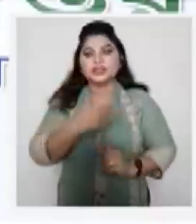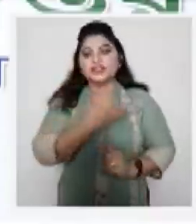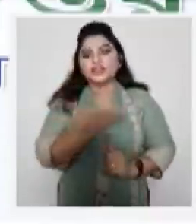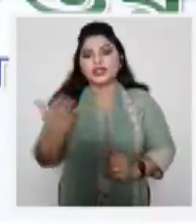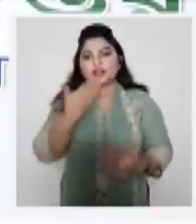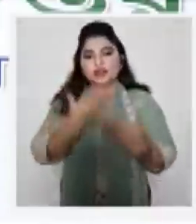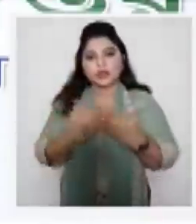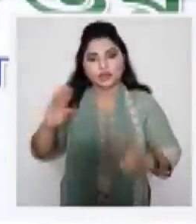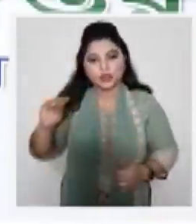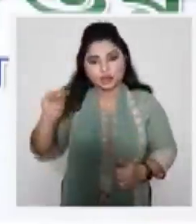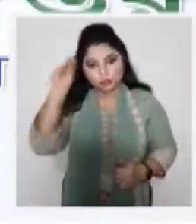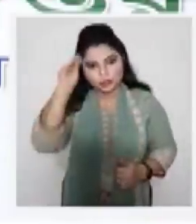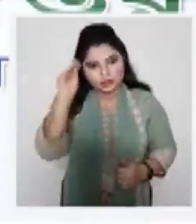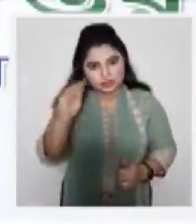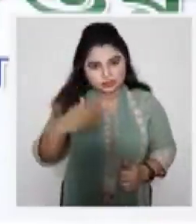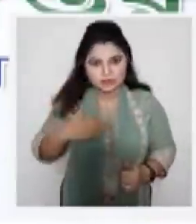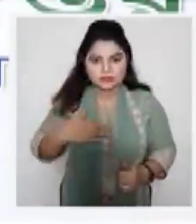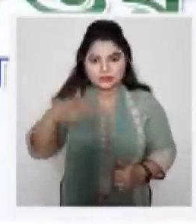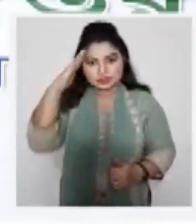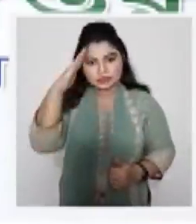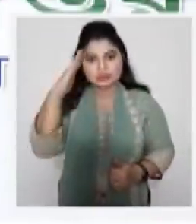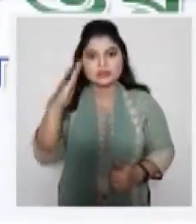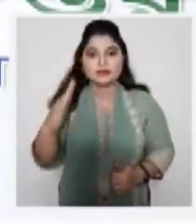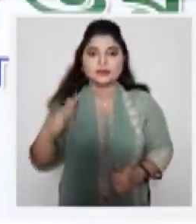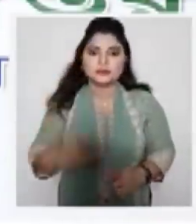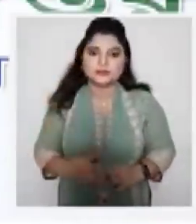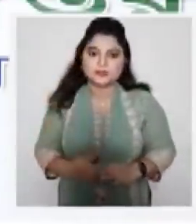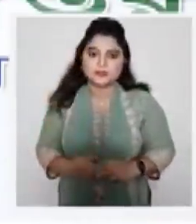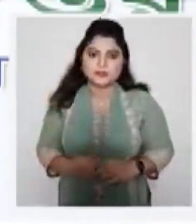হই সেইভাবেই আমরা যেন অঙ্গীকারবদ্ধ থাকি সবাইকে। সবাইকে অনেক ধন্যবাদ। আসসালামু আলাইকুম।